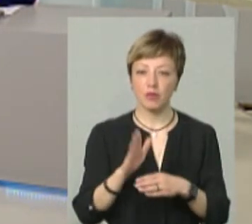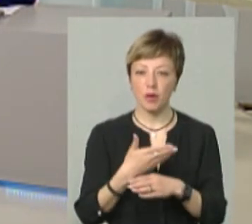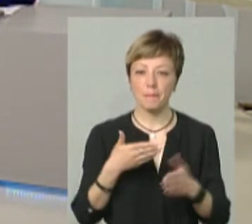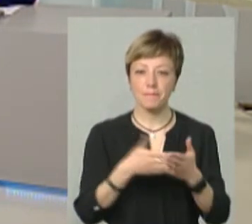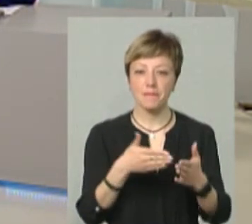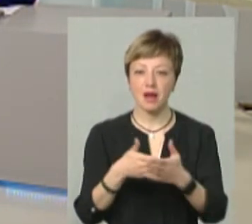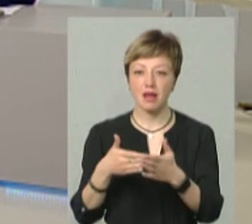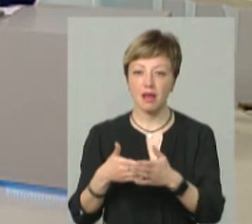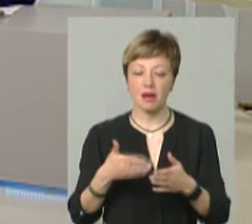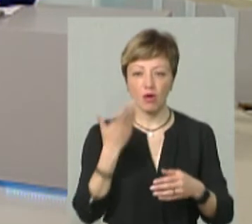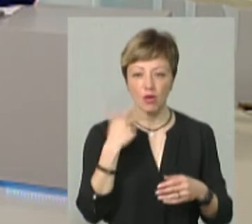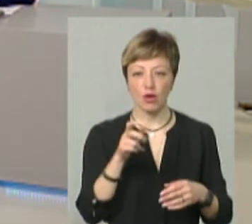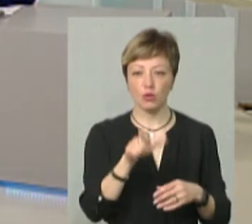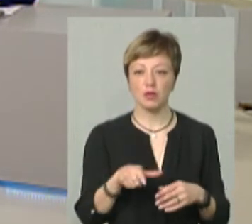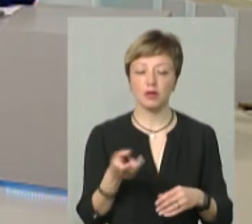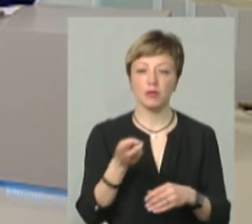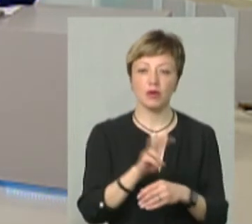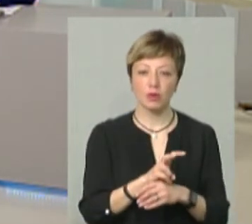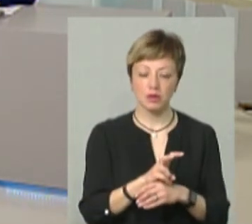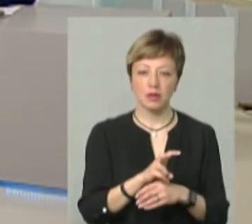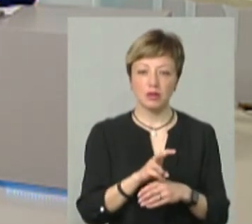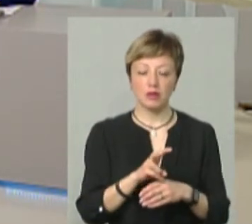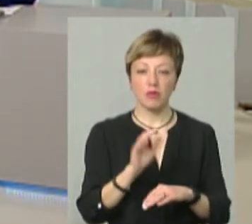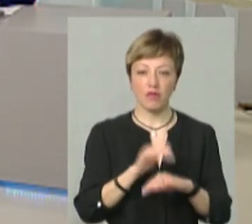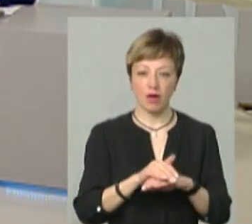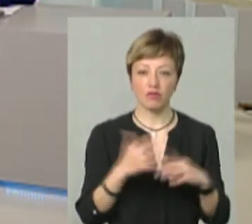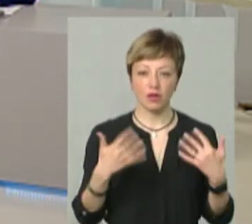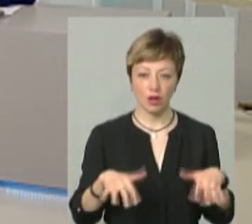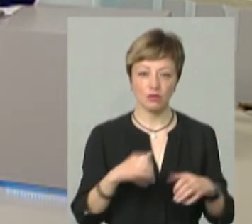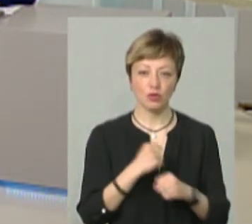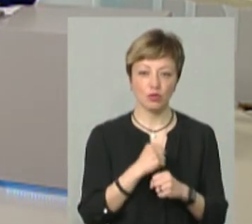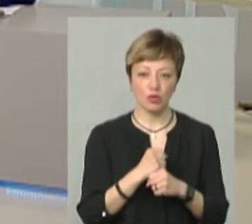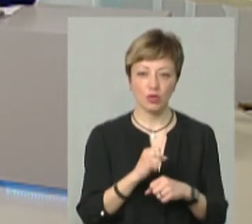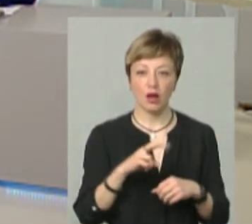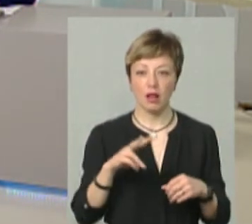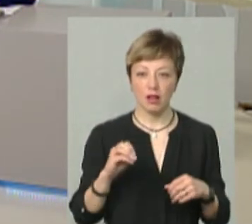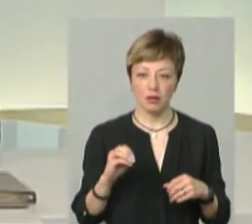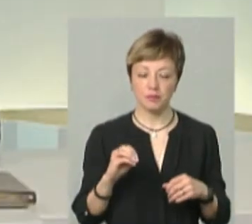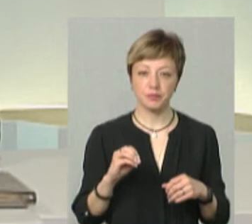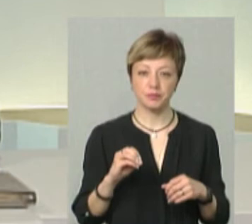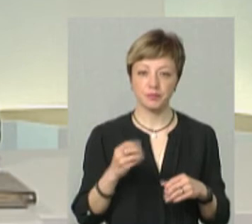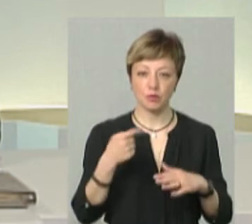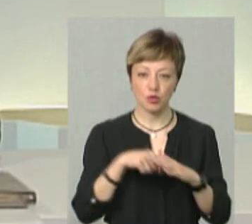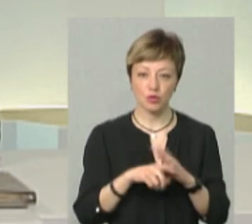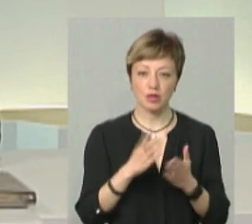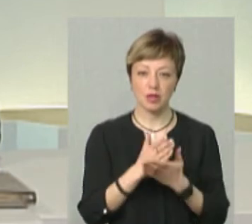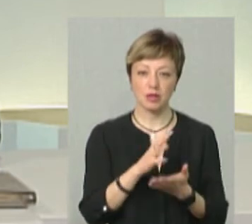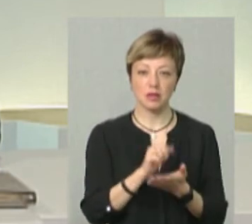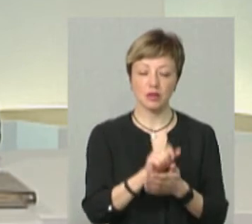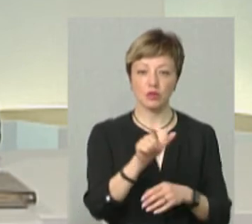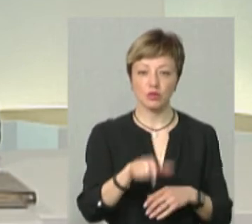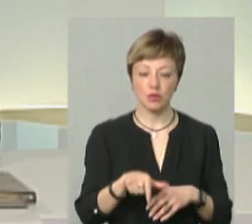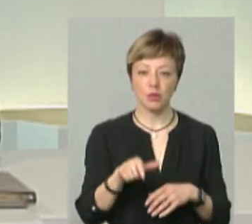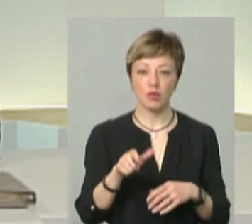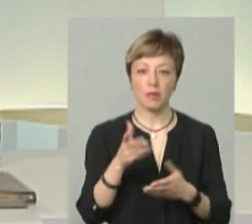під час того, коли людина приходила, по факту втративши роботу, але по суті вона є зайнятою особою,